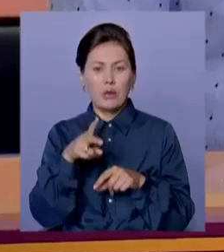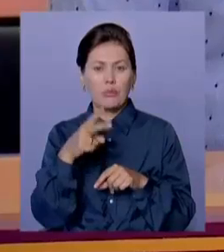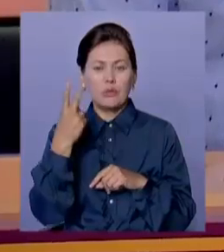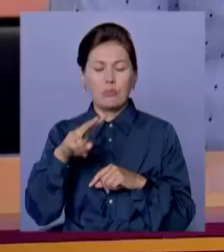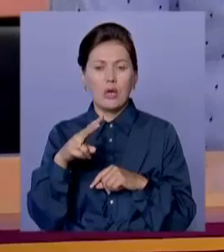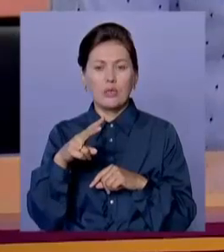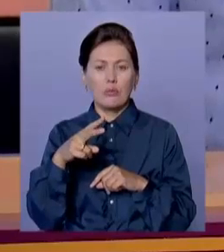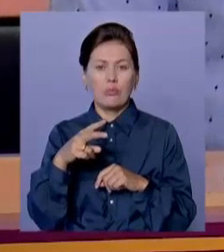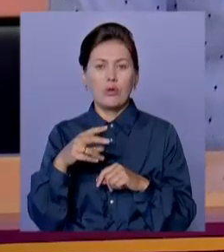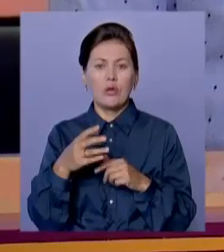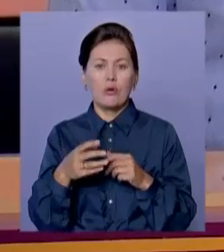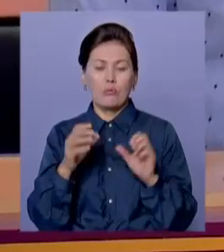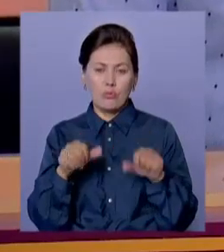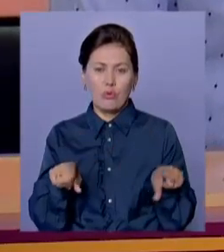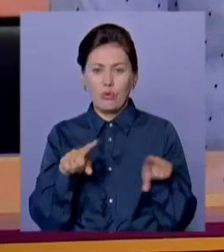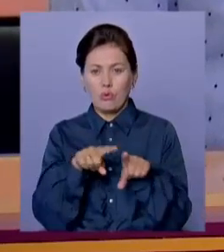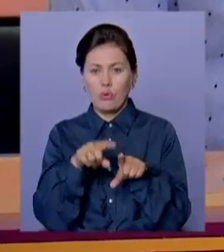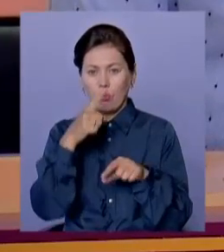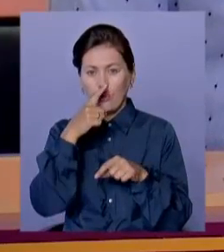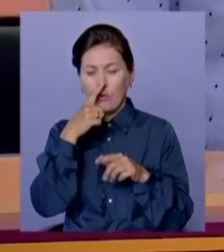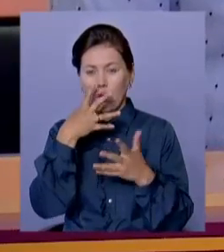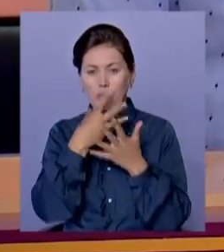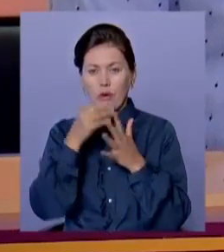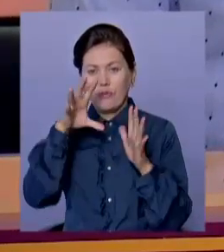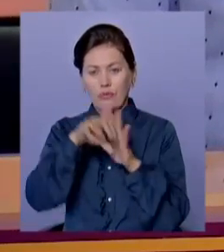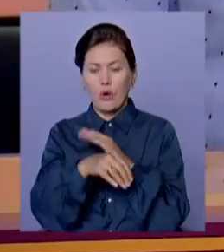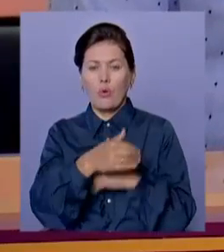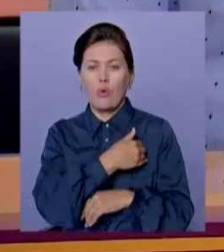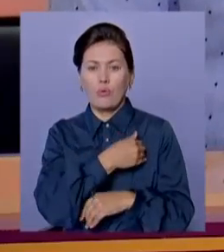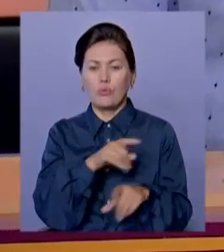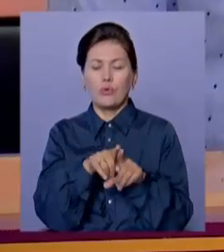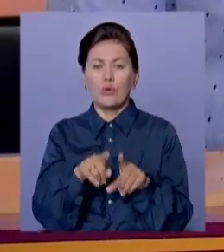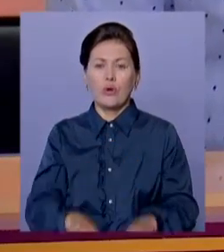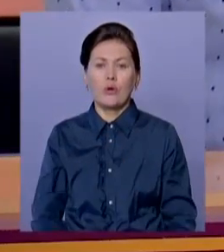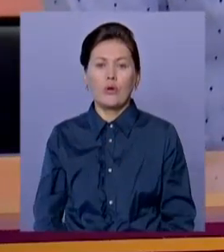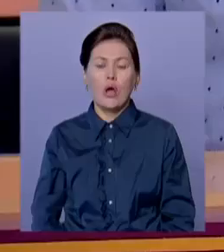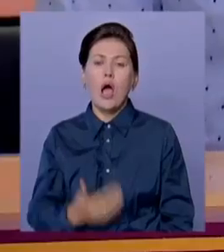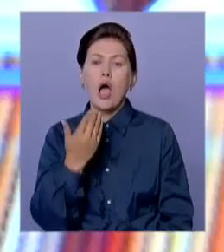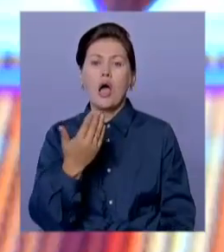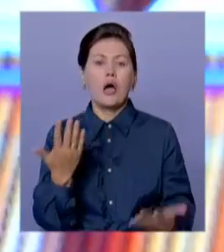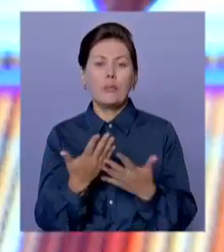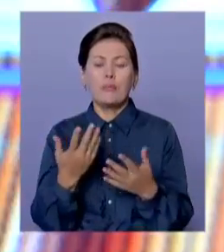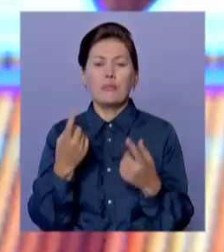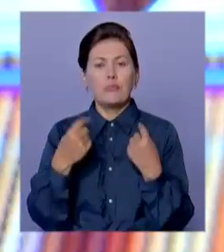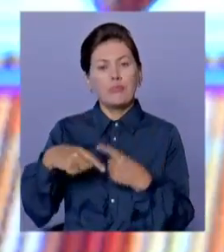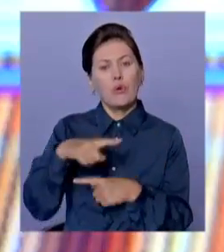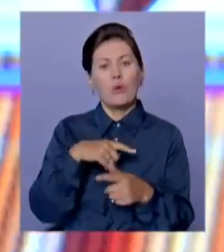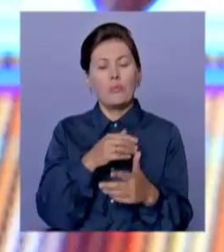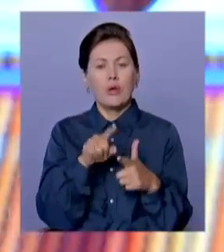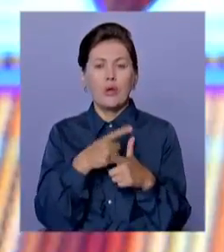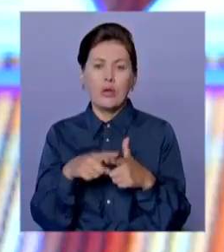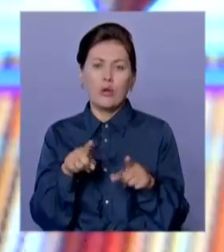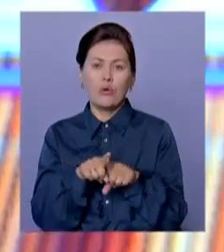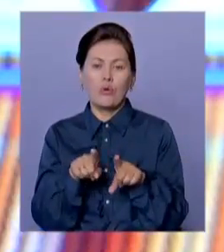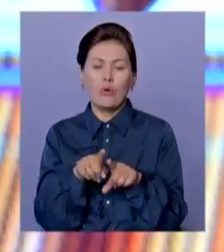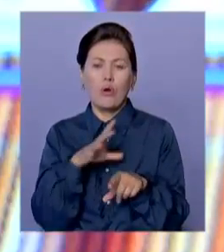2020-да бұйырса болады, соған үлесімді қоссам ба деп отырмын. Сіз де өрен, жоқ әлде бір бизнеспен айналысып кеткіңізге отырма